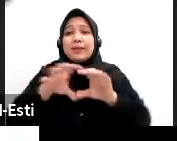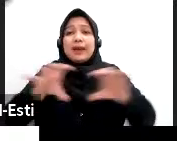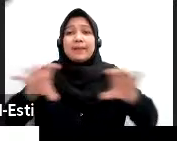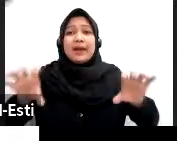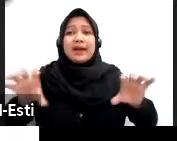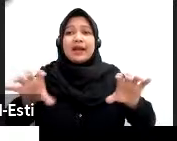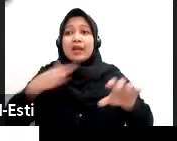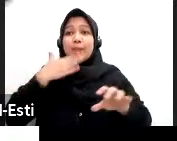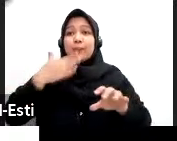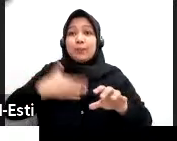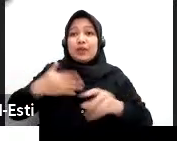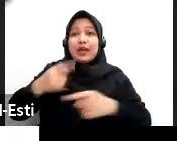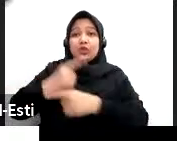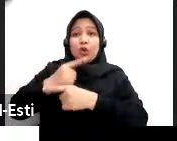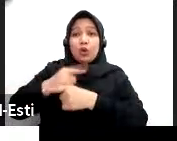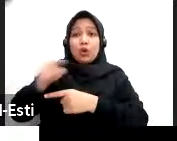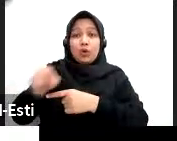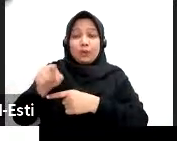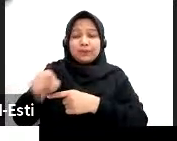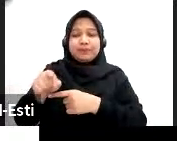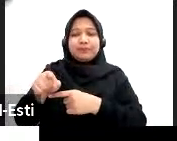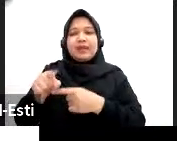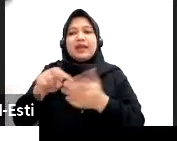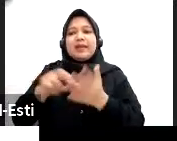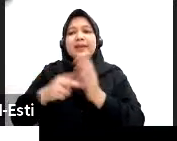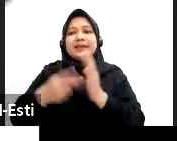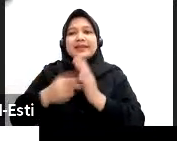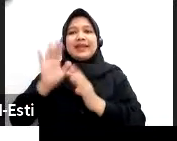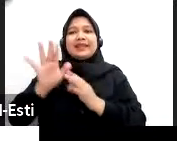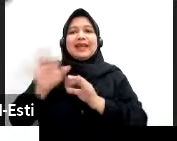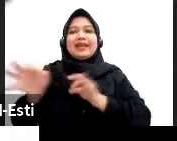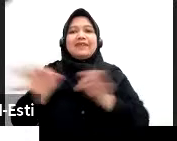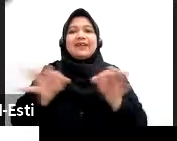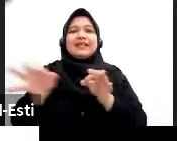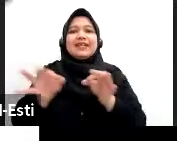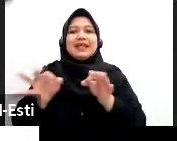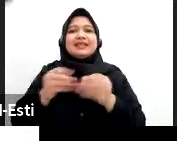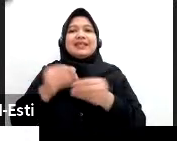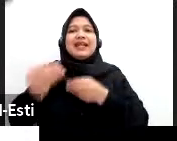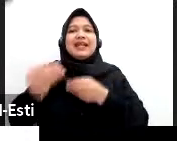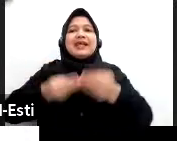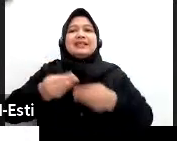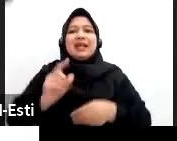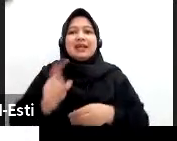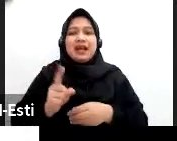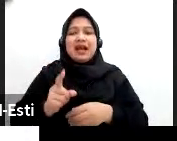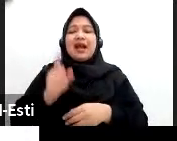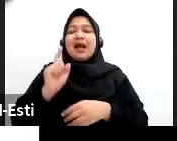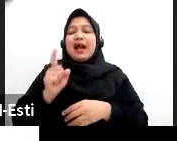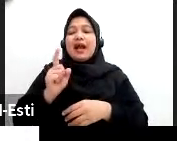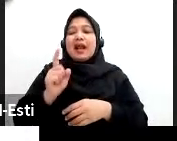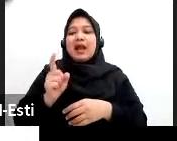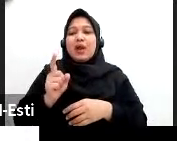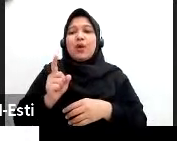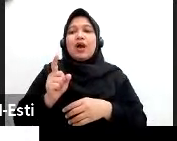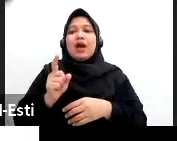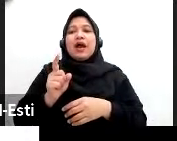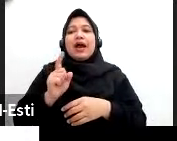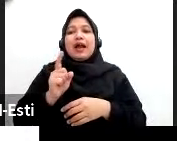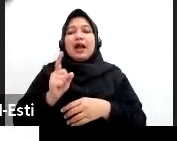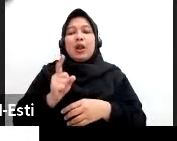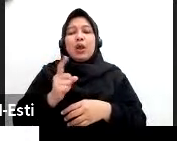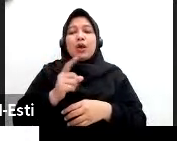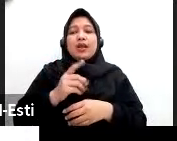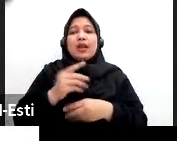hiasi tokonya maka Ya itu sudah difasilitasi transaksinya dan bahkan ketika ada proses apa namanya penuaan konsumen